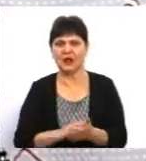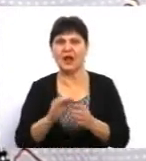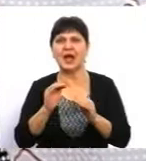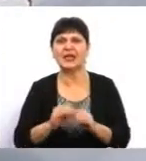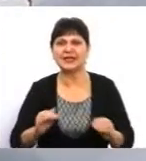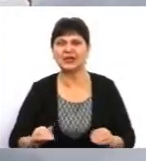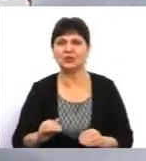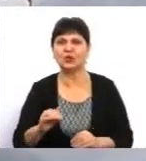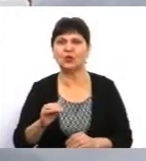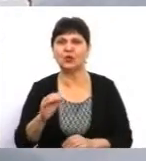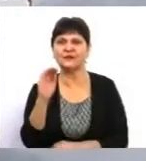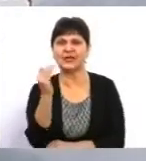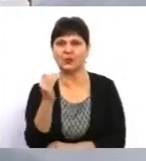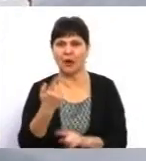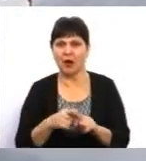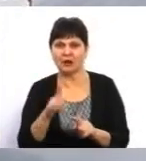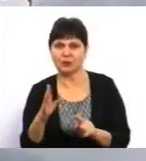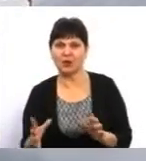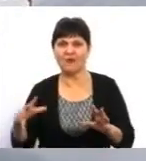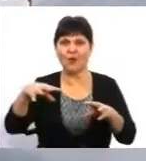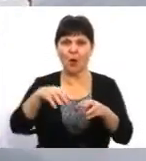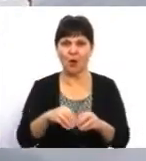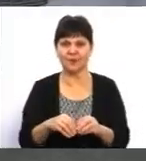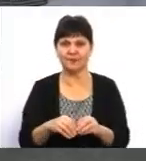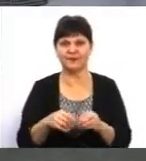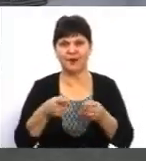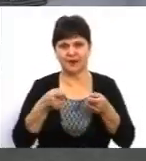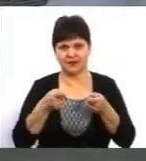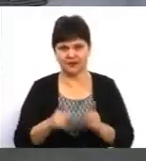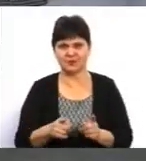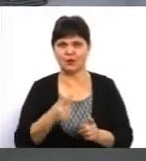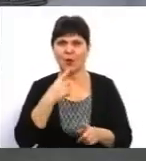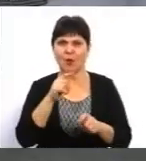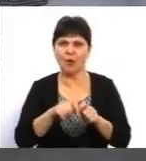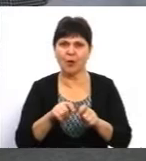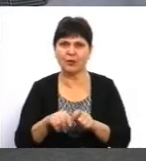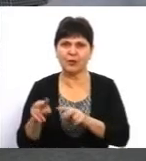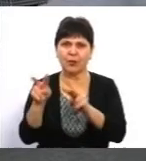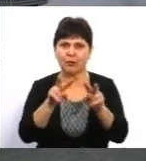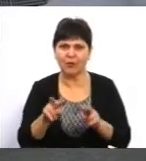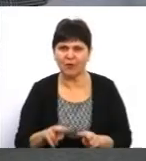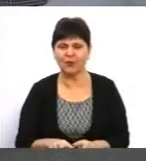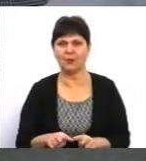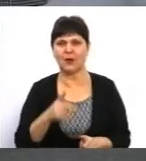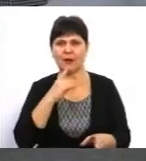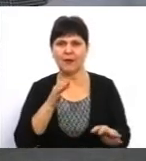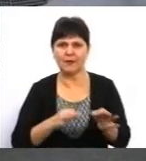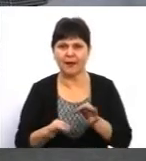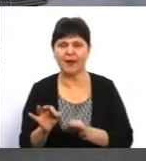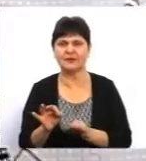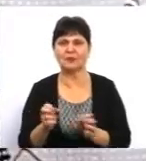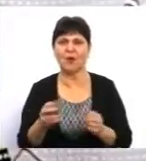уже, скажімо так, все в комплексі, так, насправді. І для цього ми дійсно опробовуємо, дивимося і радимо, і